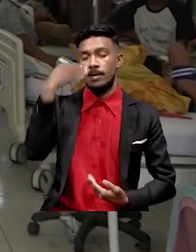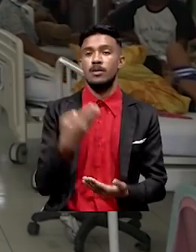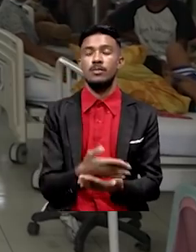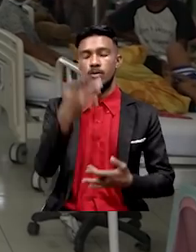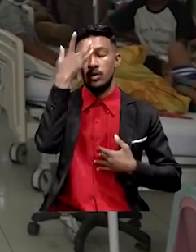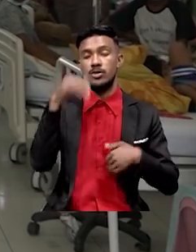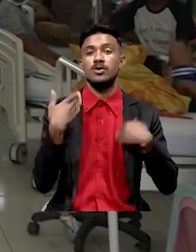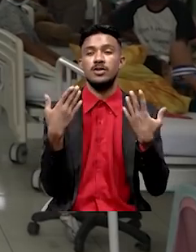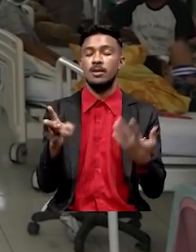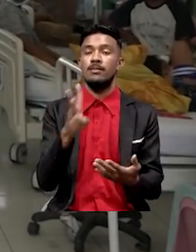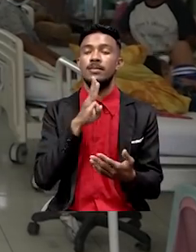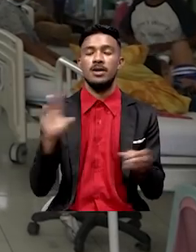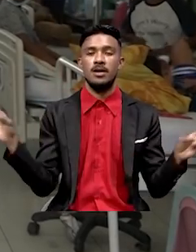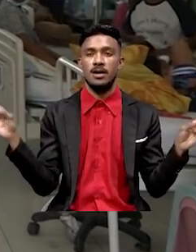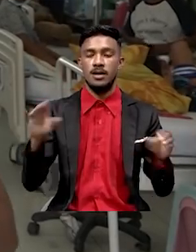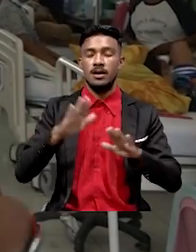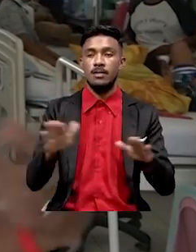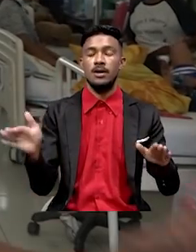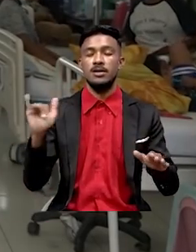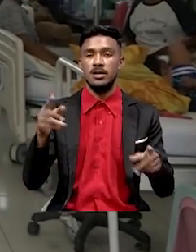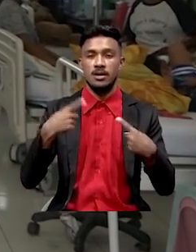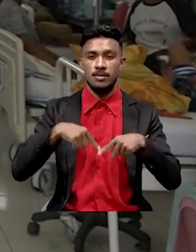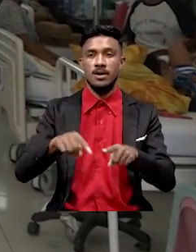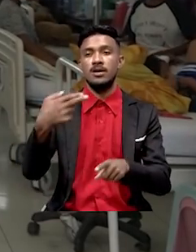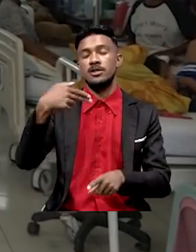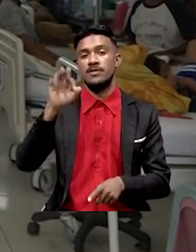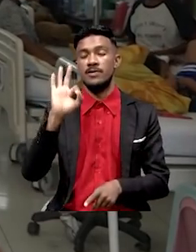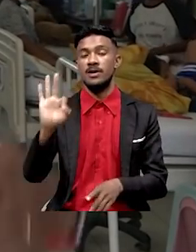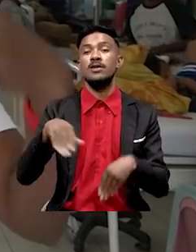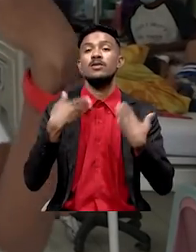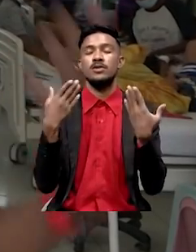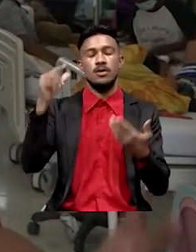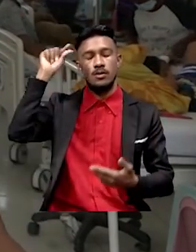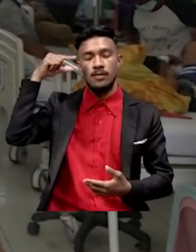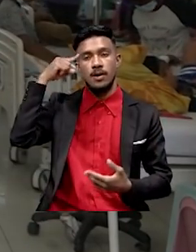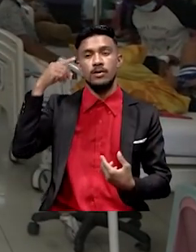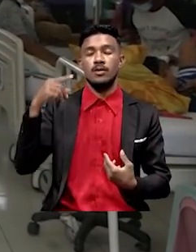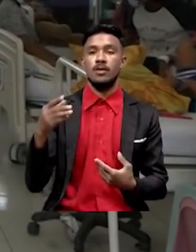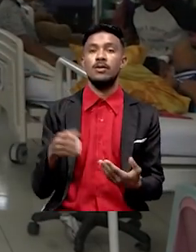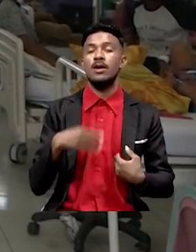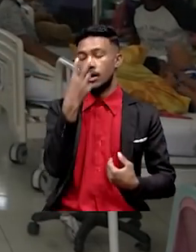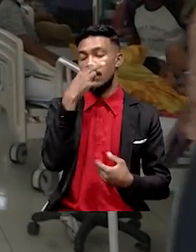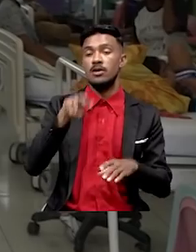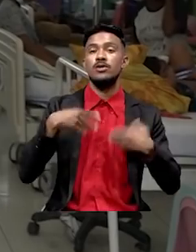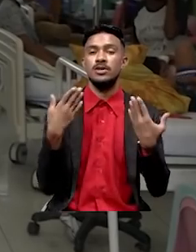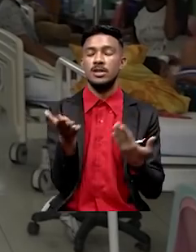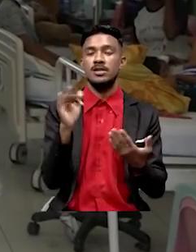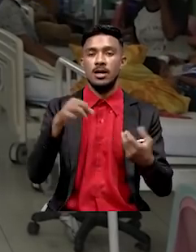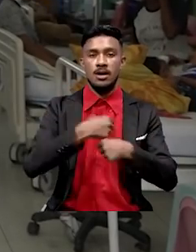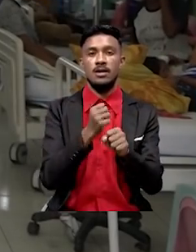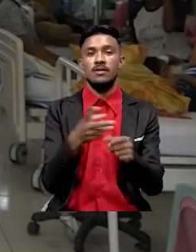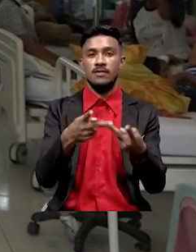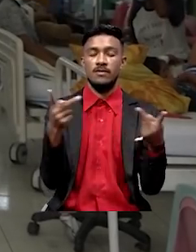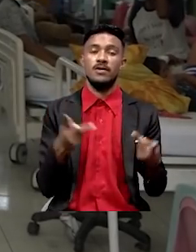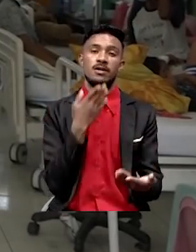ala bar sehat basinti na kamu moras kari ko insa gubernur hari halun satang sebe kriya kunde saun dia tiamak be ami bele bahe na ba problem apa in